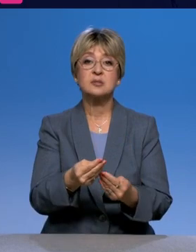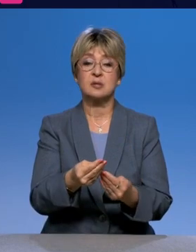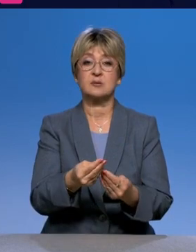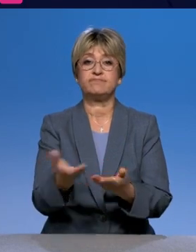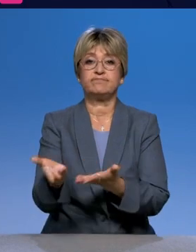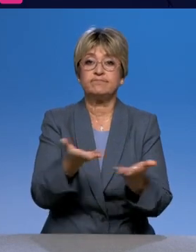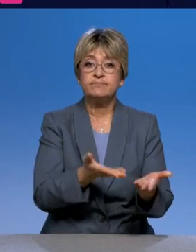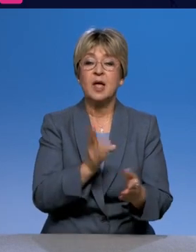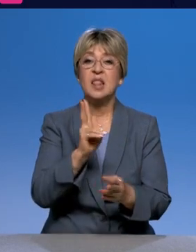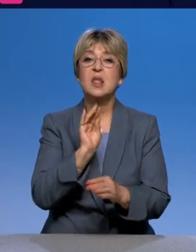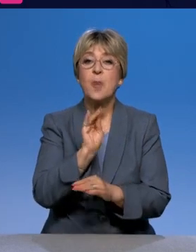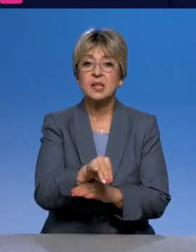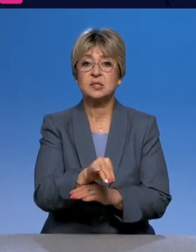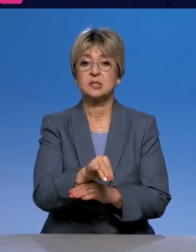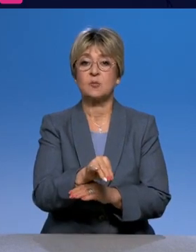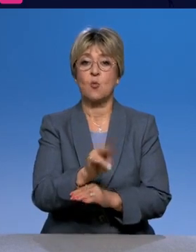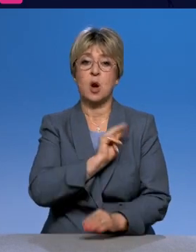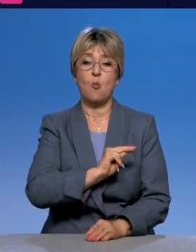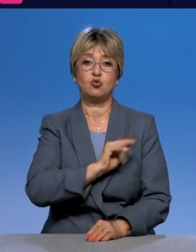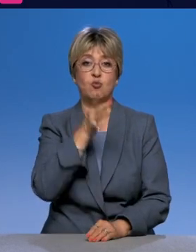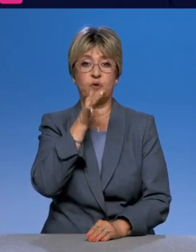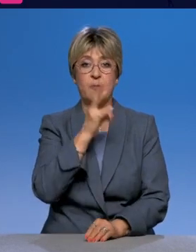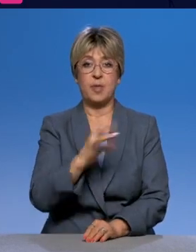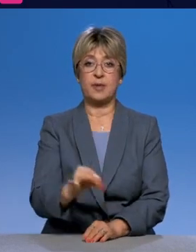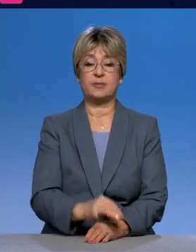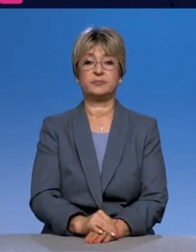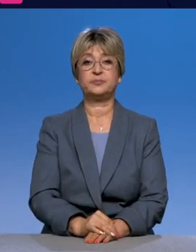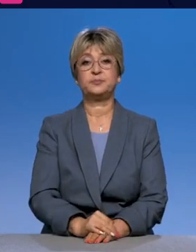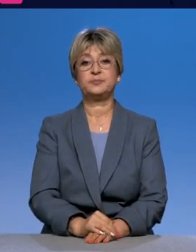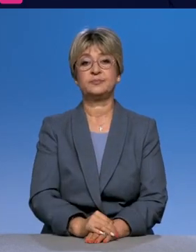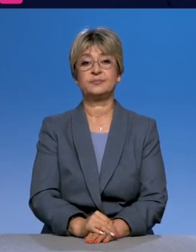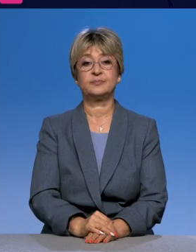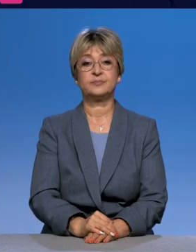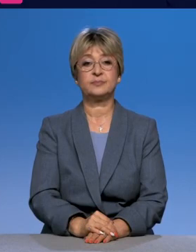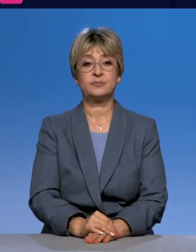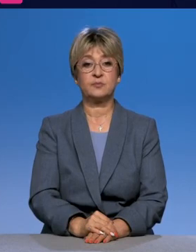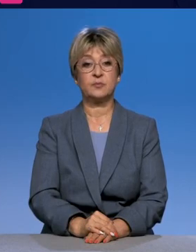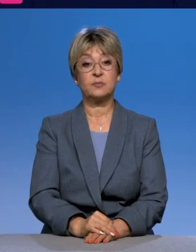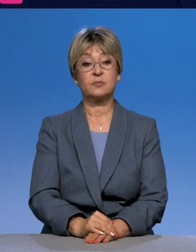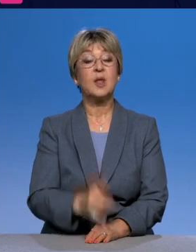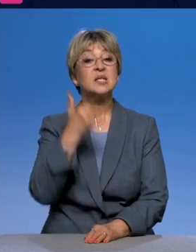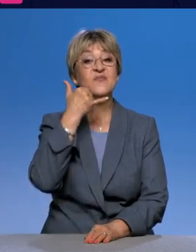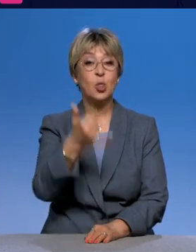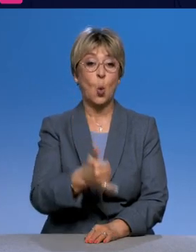к дополнительному рабочему времени. У нас есть звонок. Вот здесь. Да.